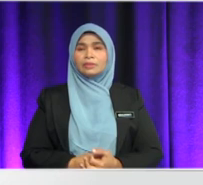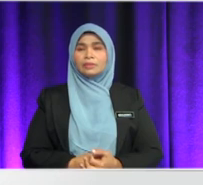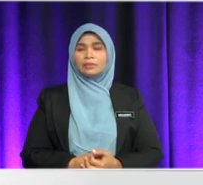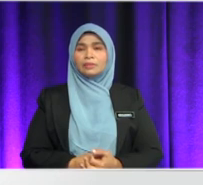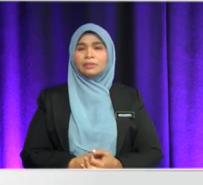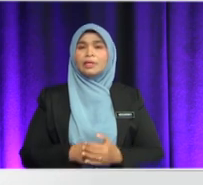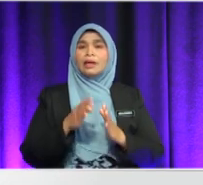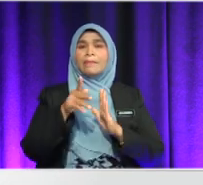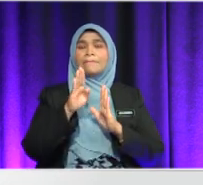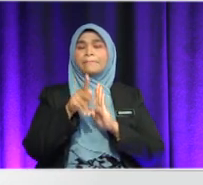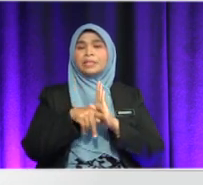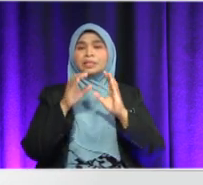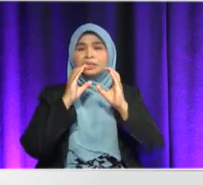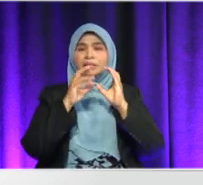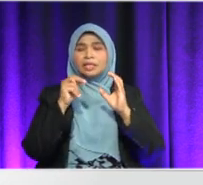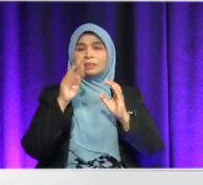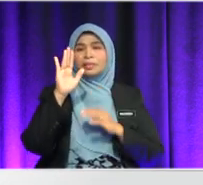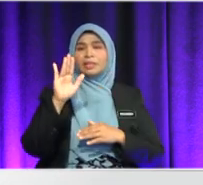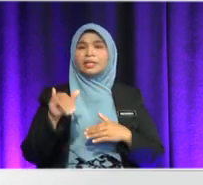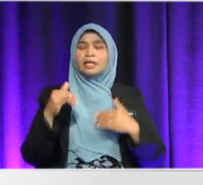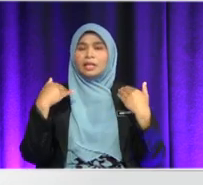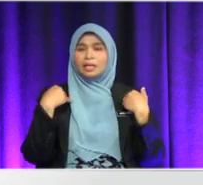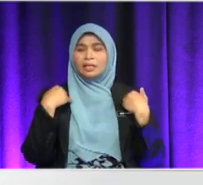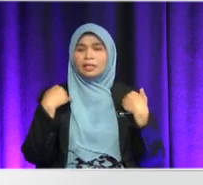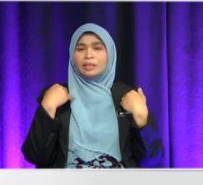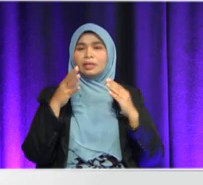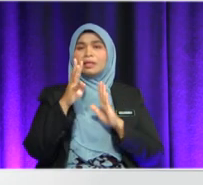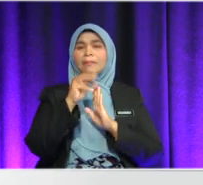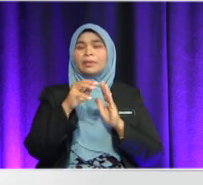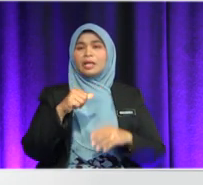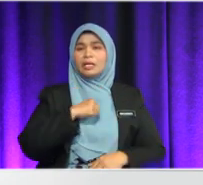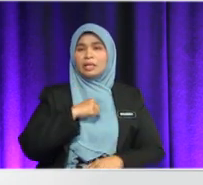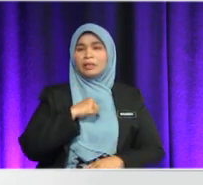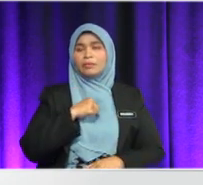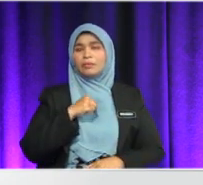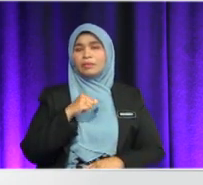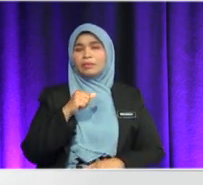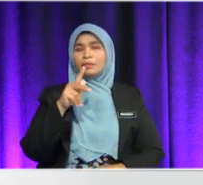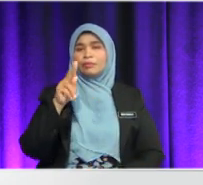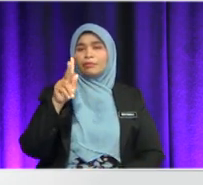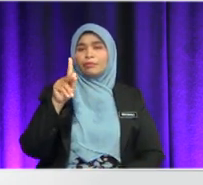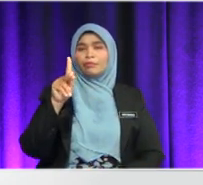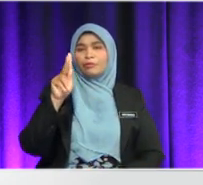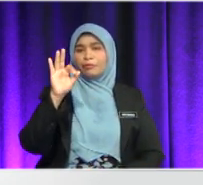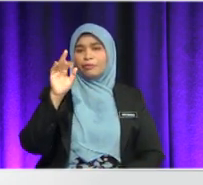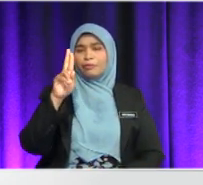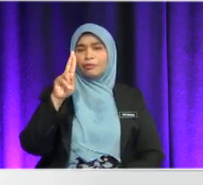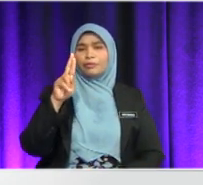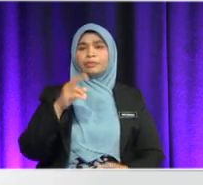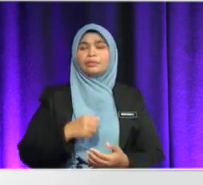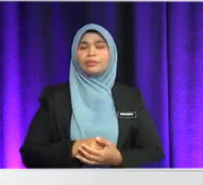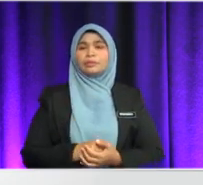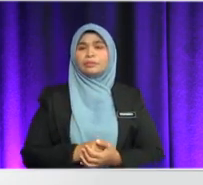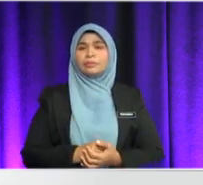percakapan yang mengandung pengakuan kufur benavian Aqidah Islam atau mempersedikitkan hukum-hukum agama Islam